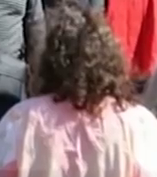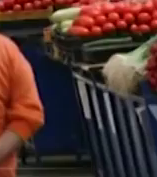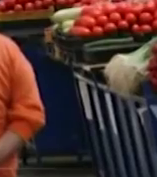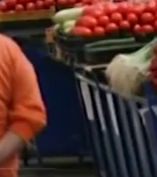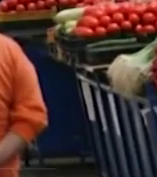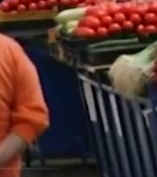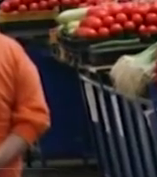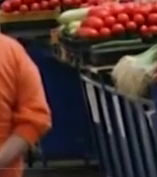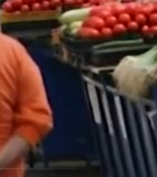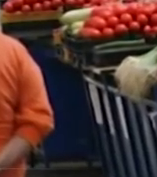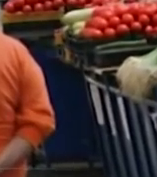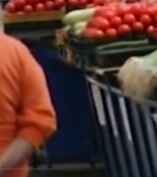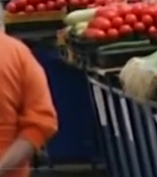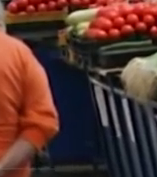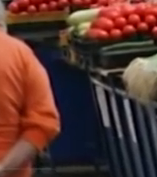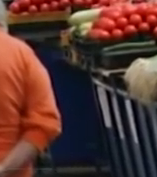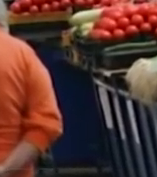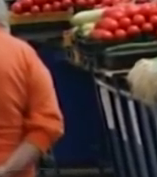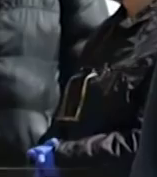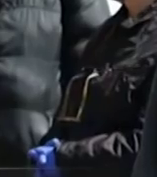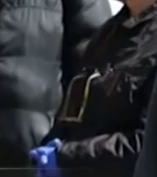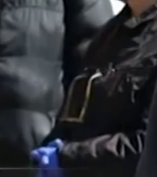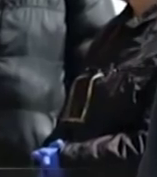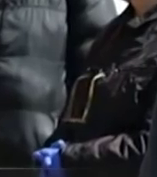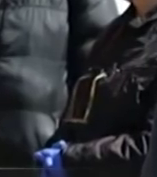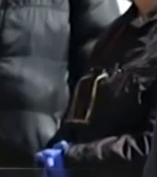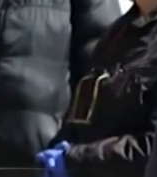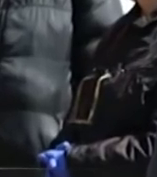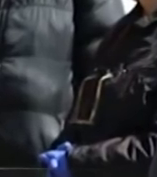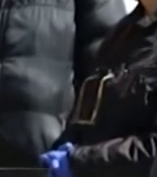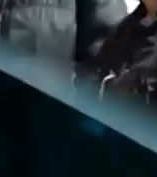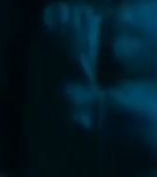има ли подобни санкции за други борси? Отговорът на живо.